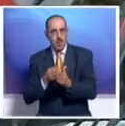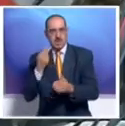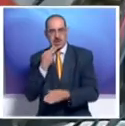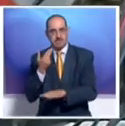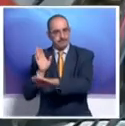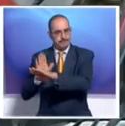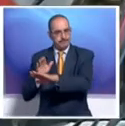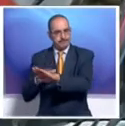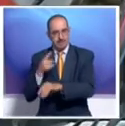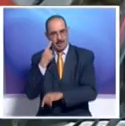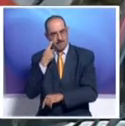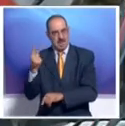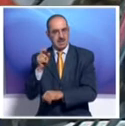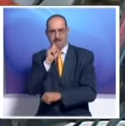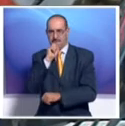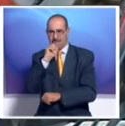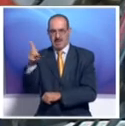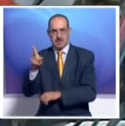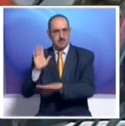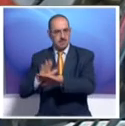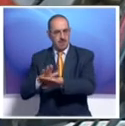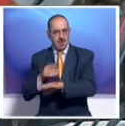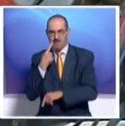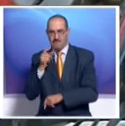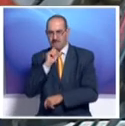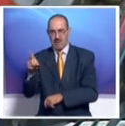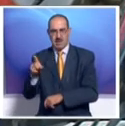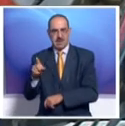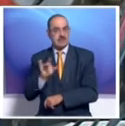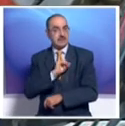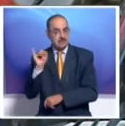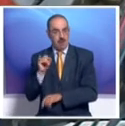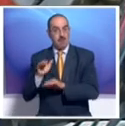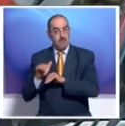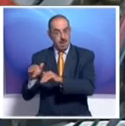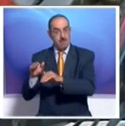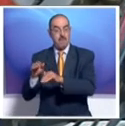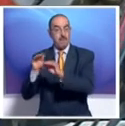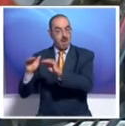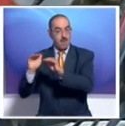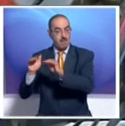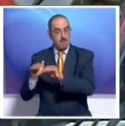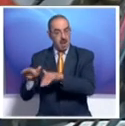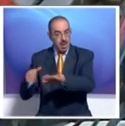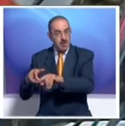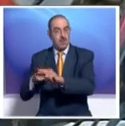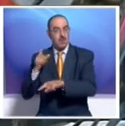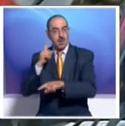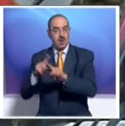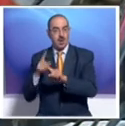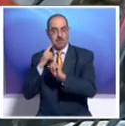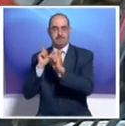الشخص آخر إنذار، وفي حال استمراره في هذه التصرفات